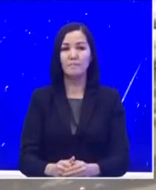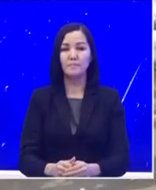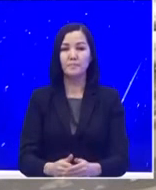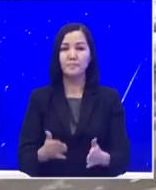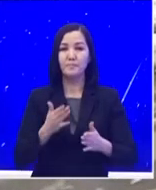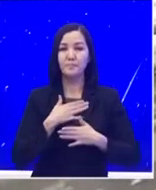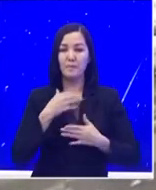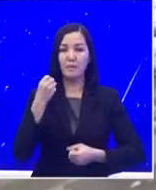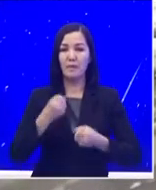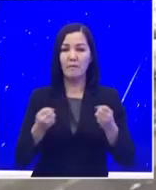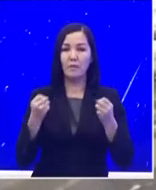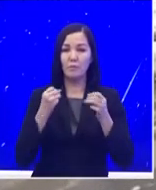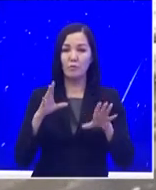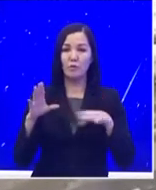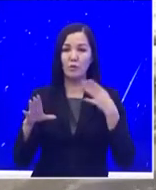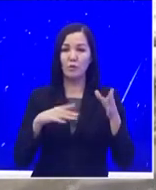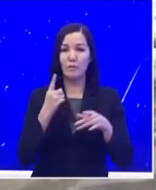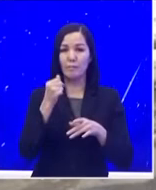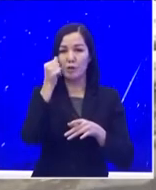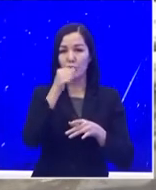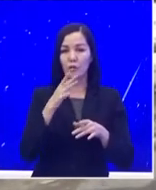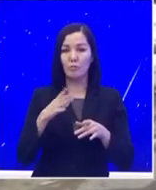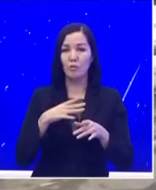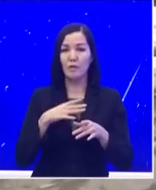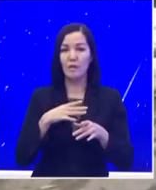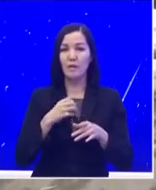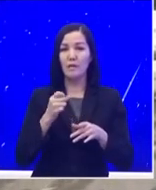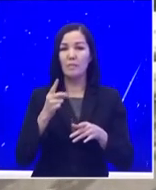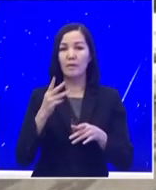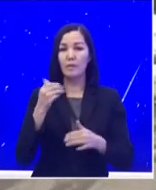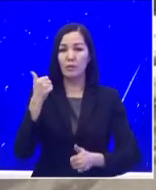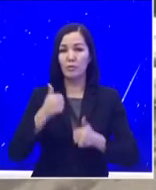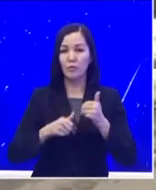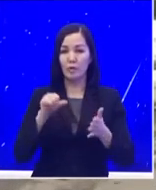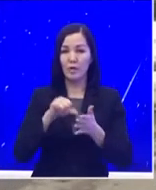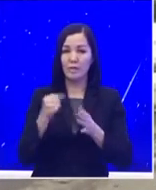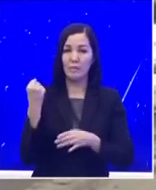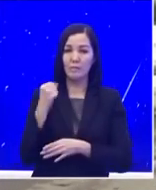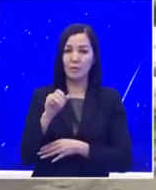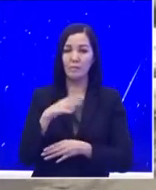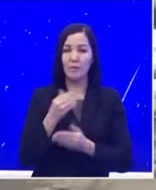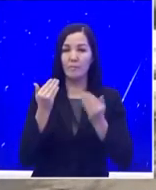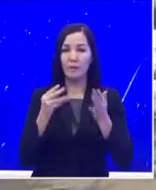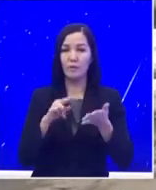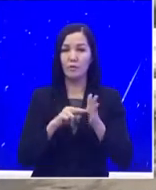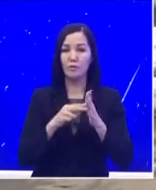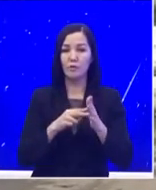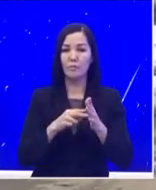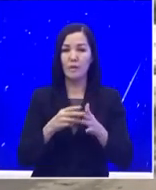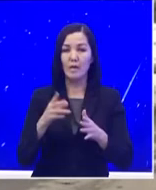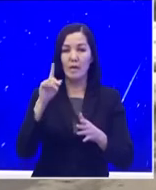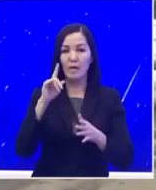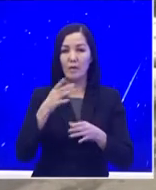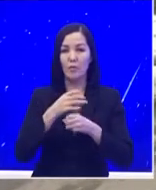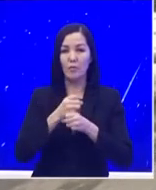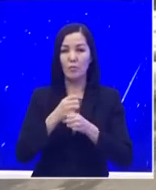Мен автоспортпен айналысып жүргеніме бір жыл болды. Содан бері бірнеше турнирлерде жүлдегер атандым. Биылға жоспар ел кубогын елену.